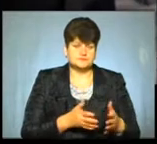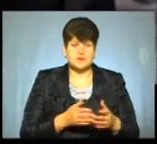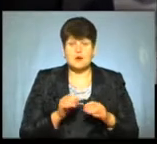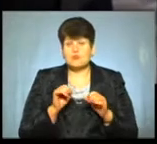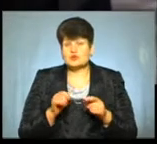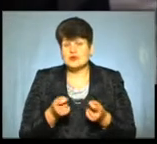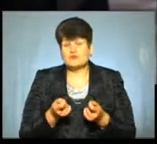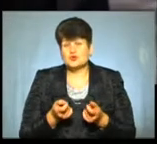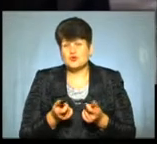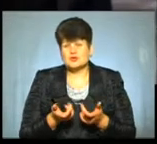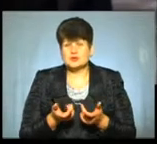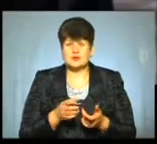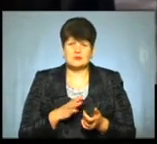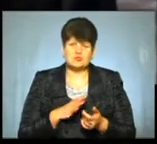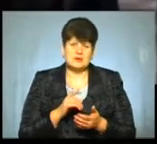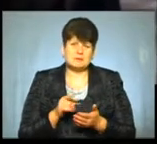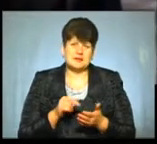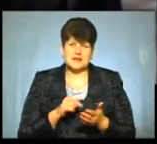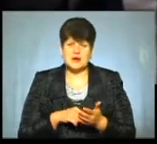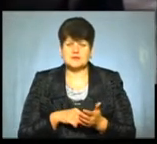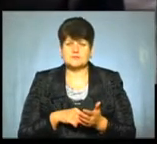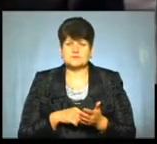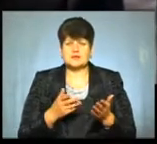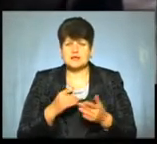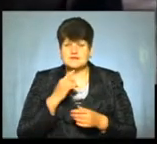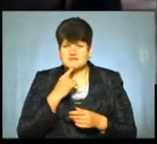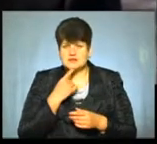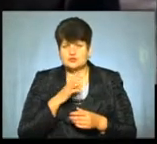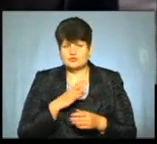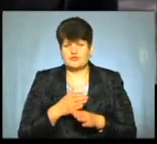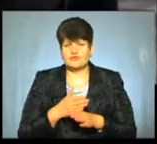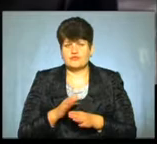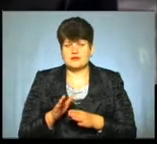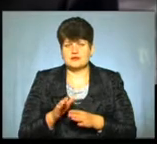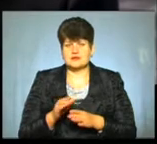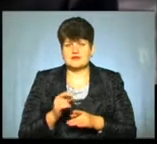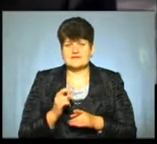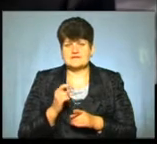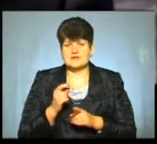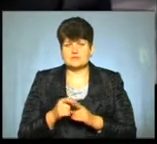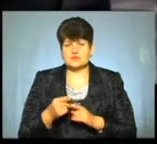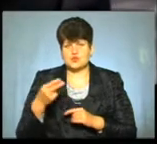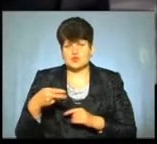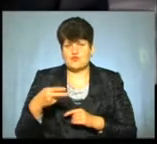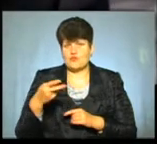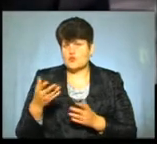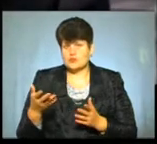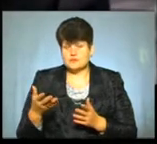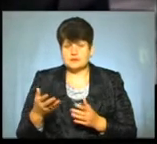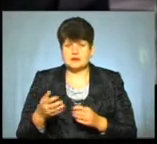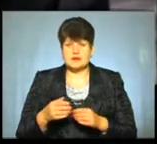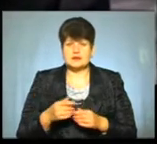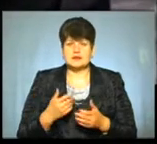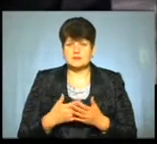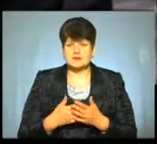галузі. Ну, можливо, трошки були такі запитання, на які важко було виділити відповідь із двох. Ну